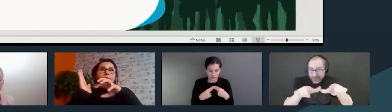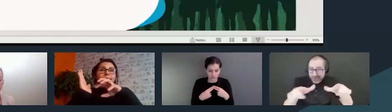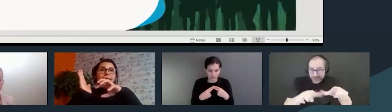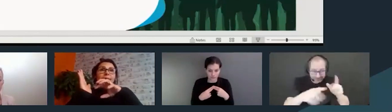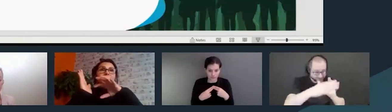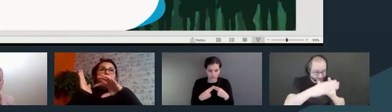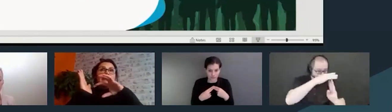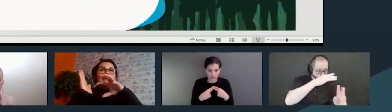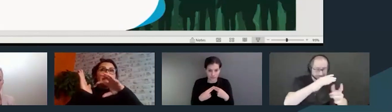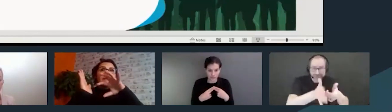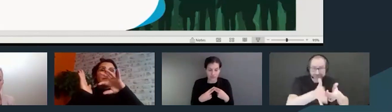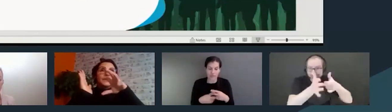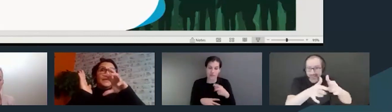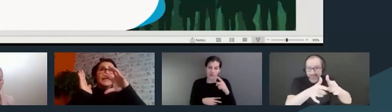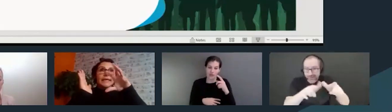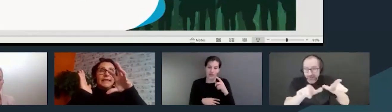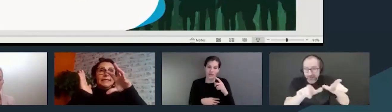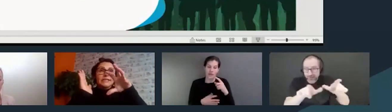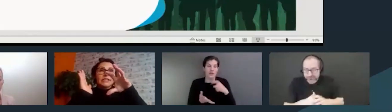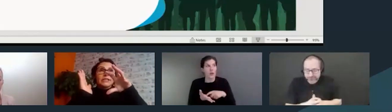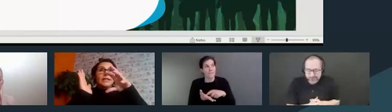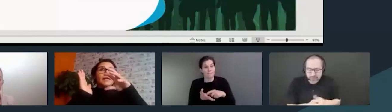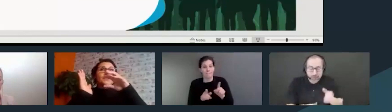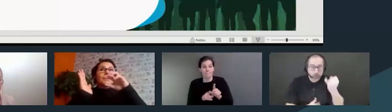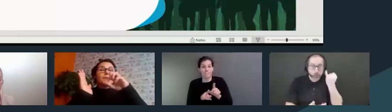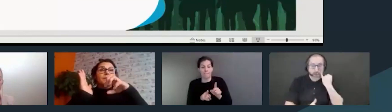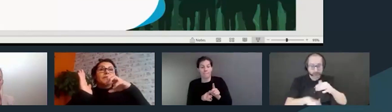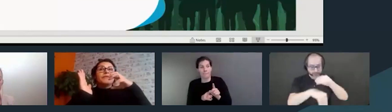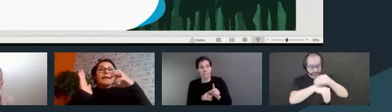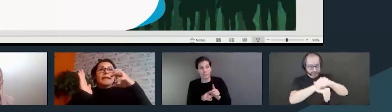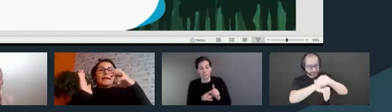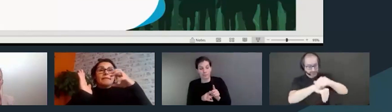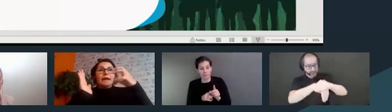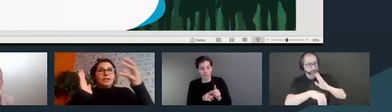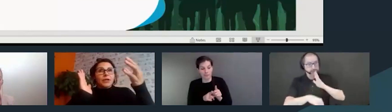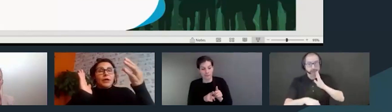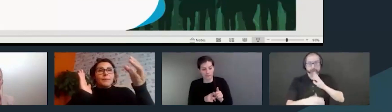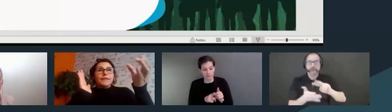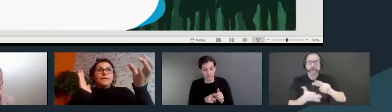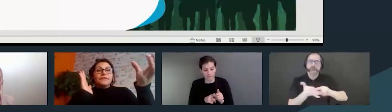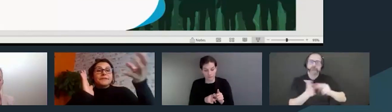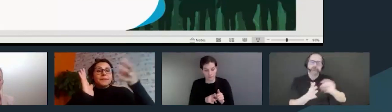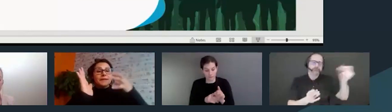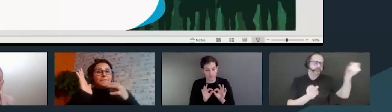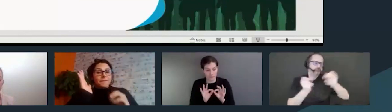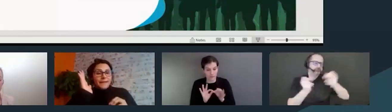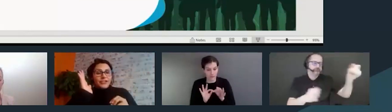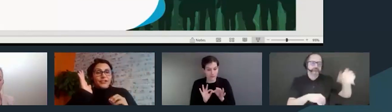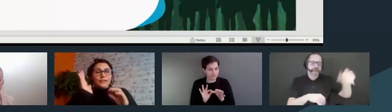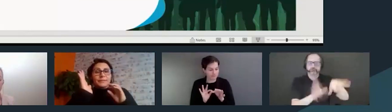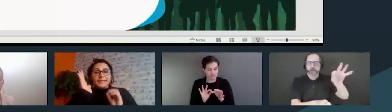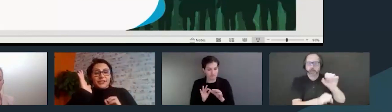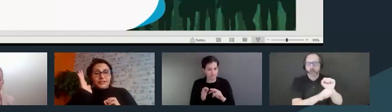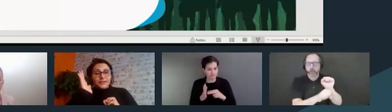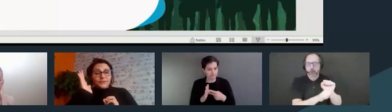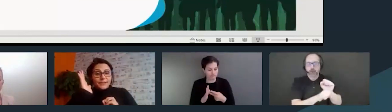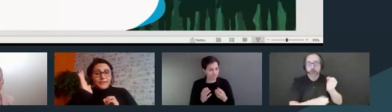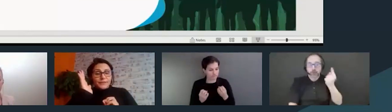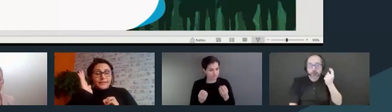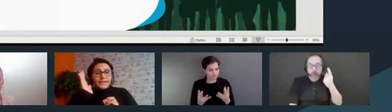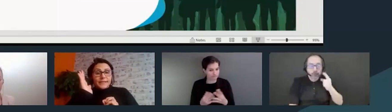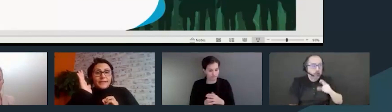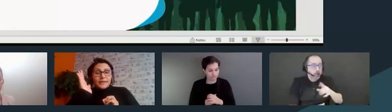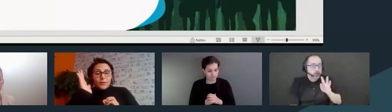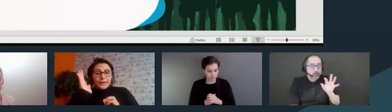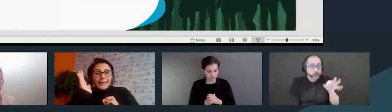Lorsqu'on parle anglais, on peut facilement trouver un travail, mais lorsqu'on parle que le français, ça devient très difficile et plus